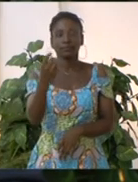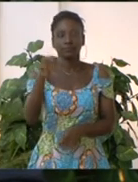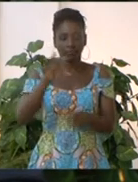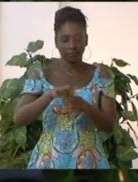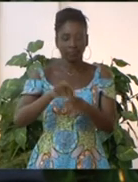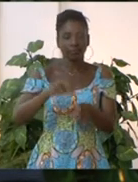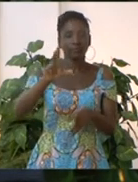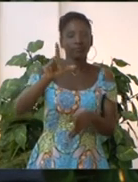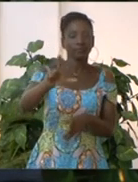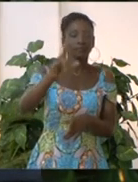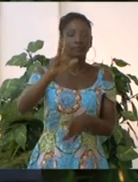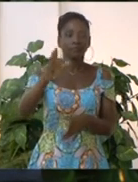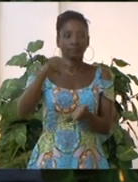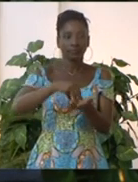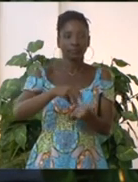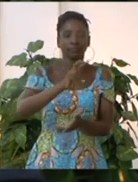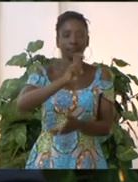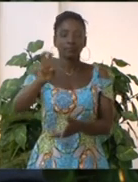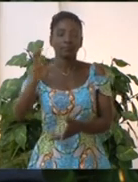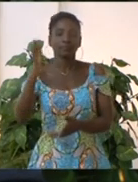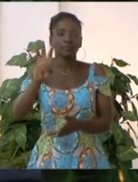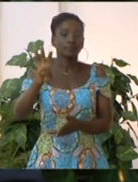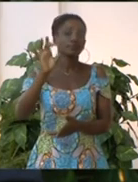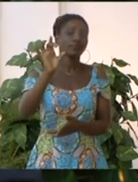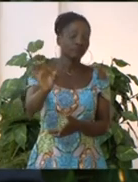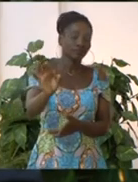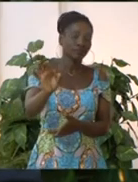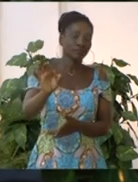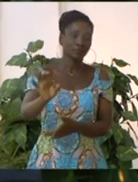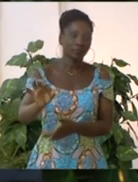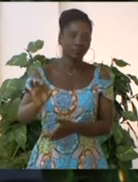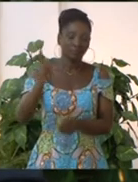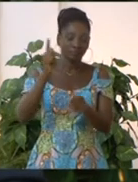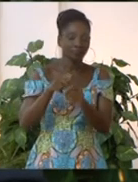3249 taux de participation